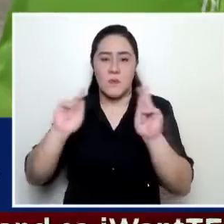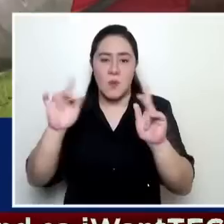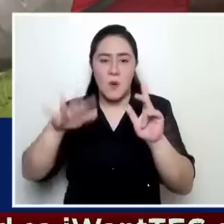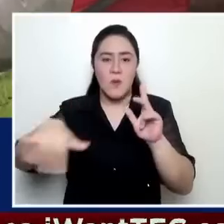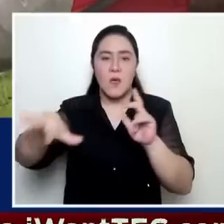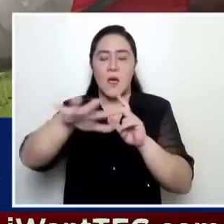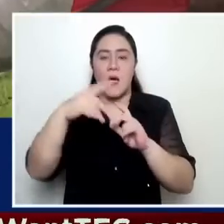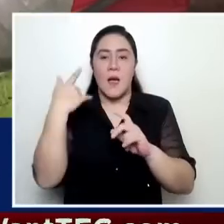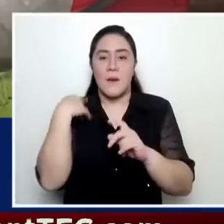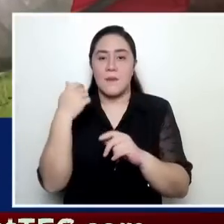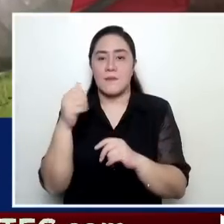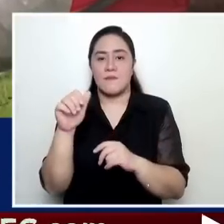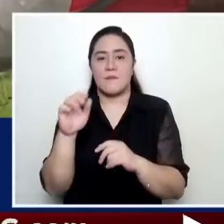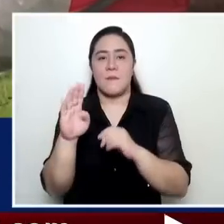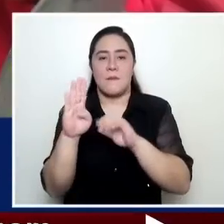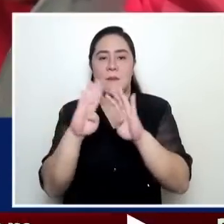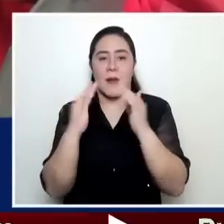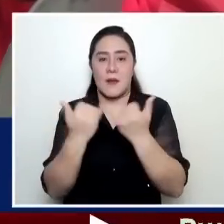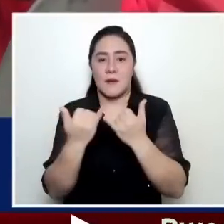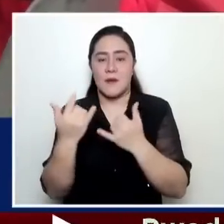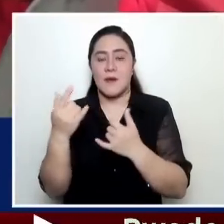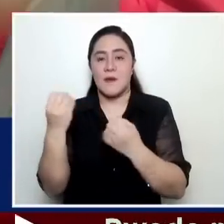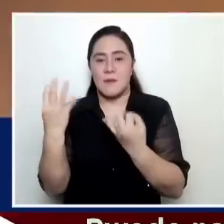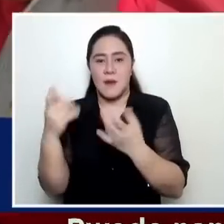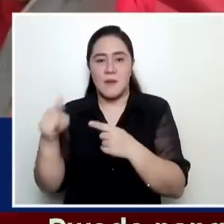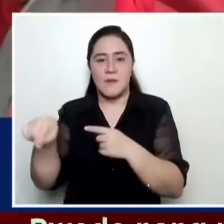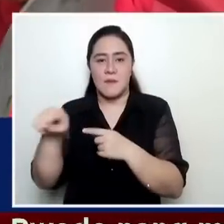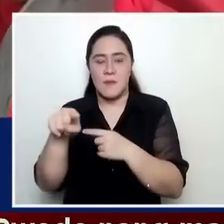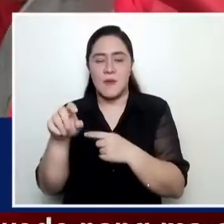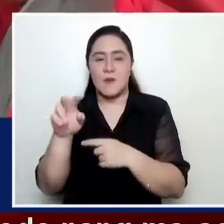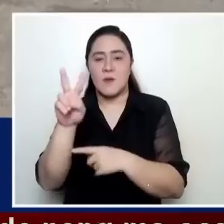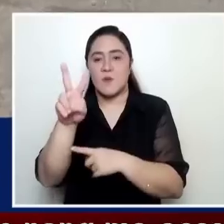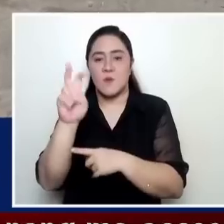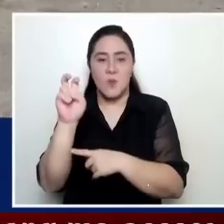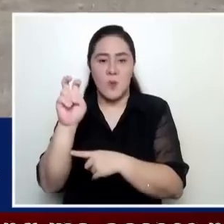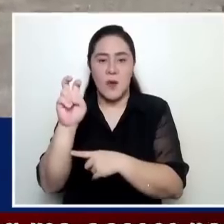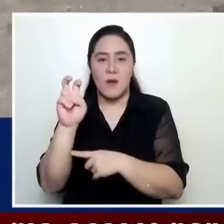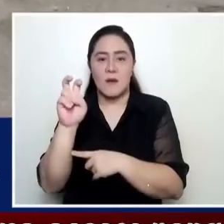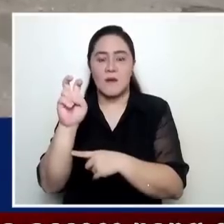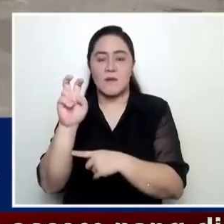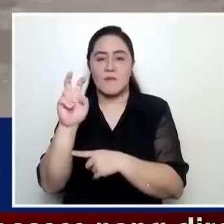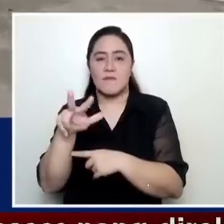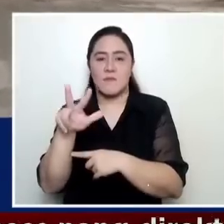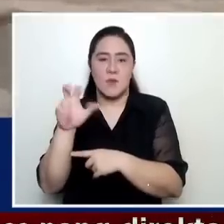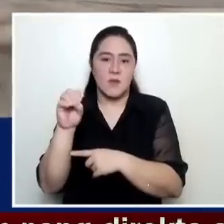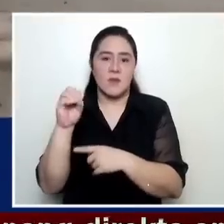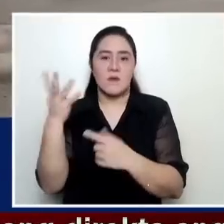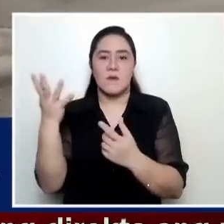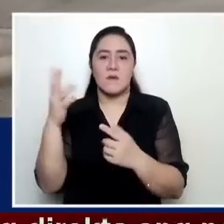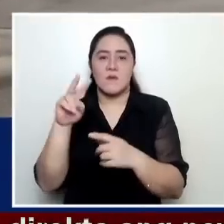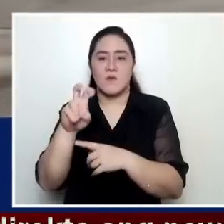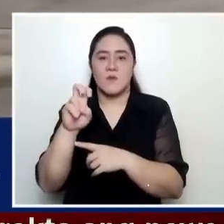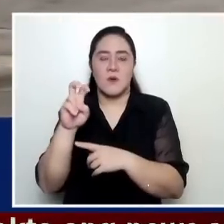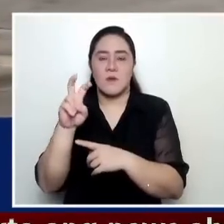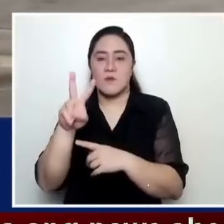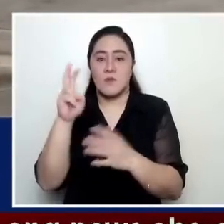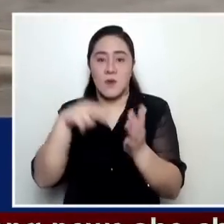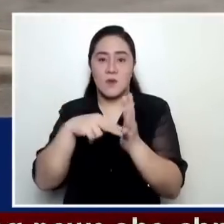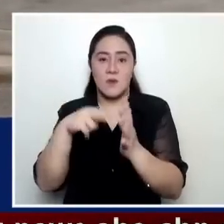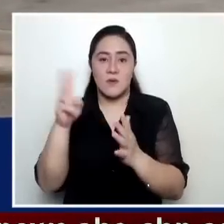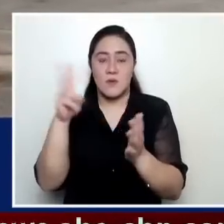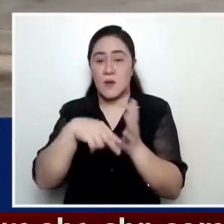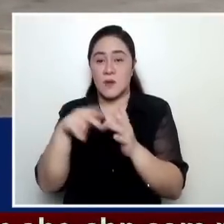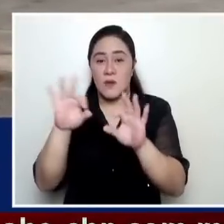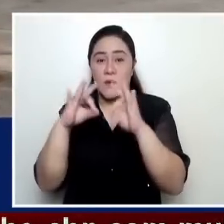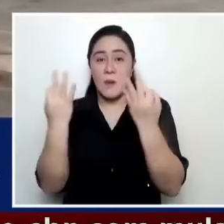barangay sa Region 1 at Cordillera. Higit 2,300 pamilya ang nanunuluyan sa evacuation center. Tignan muna